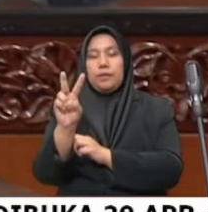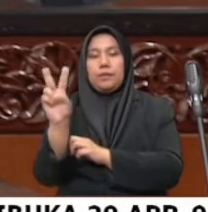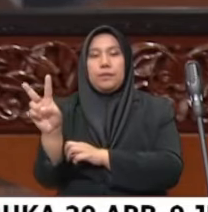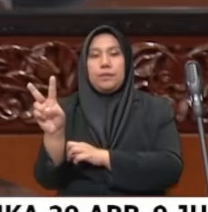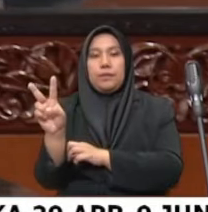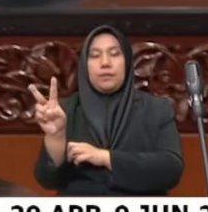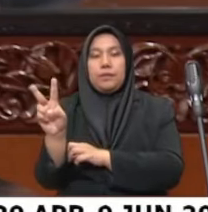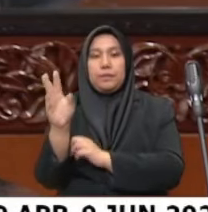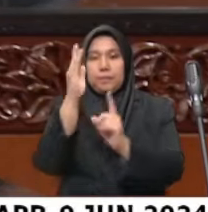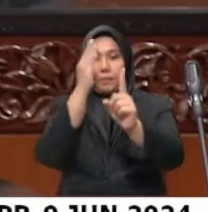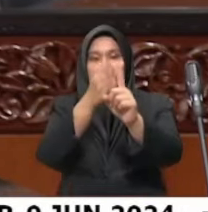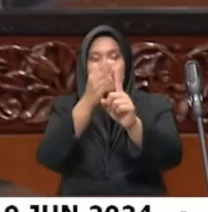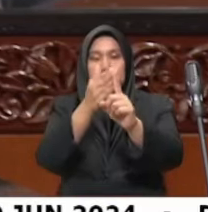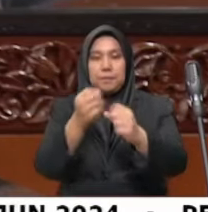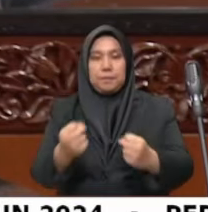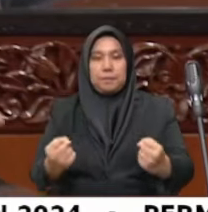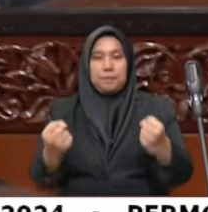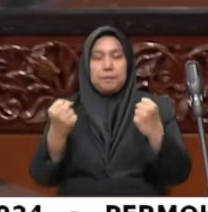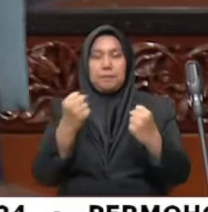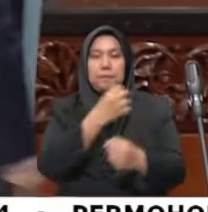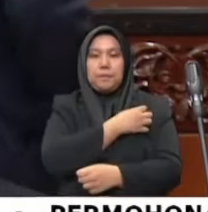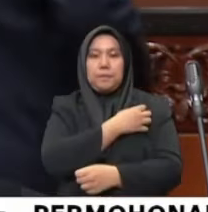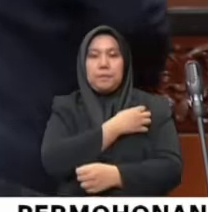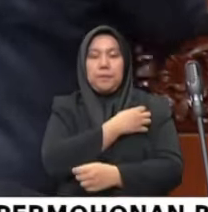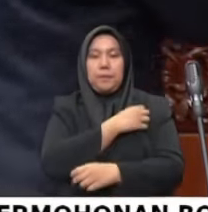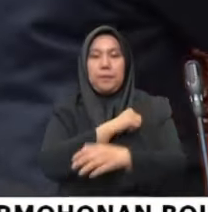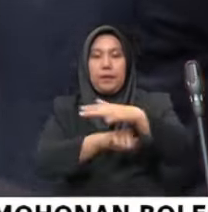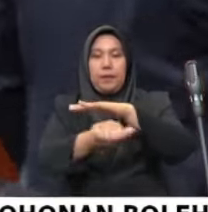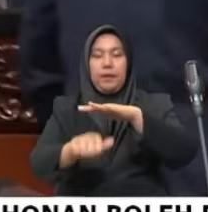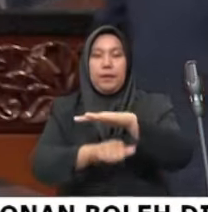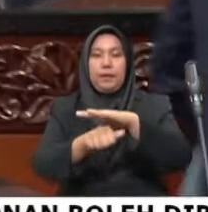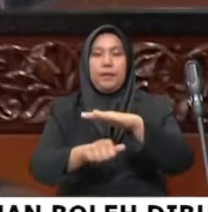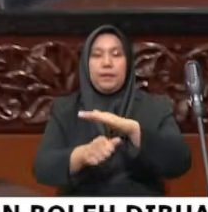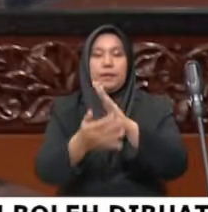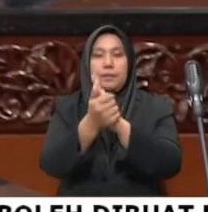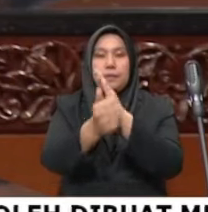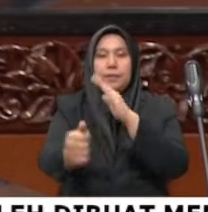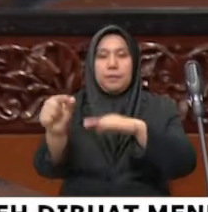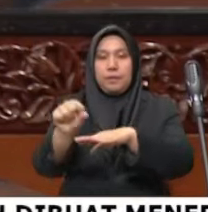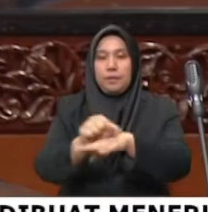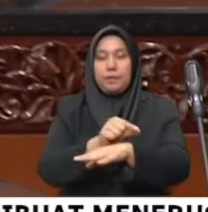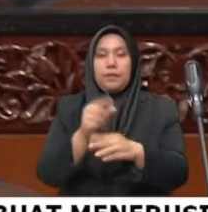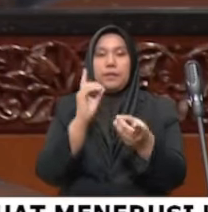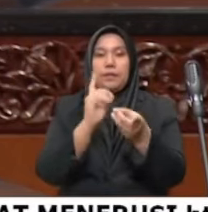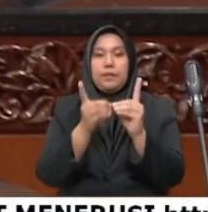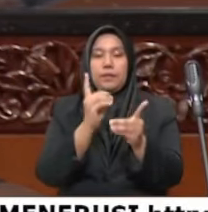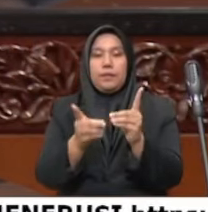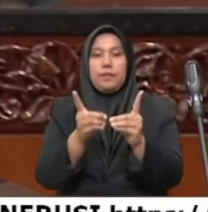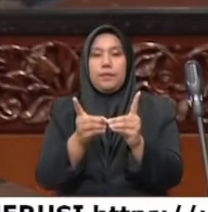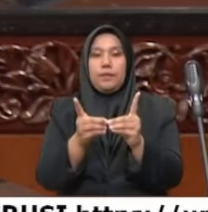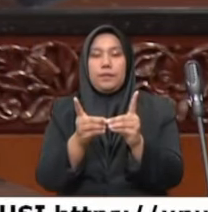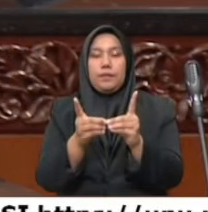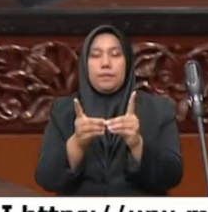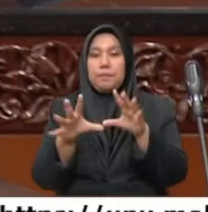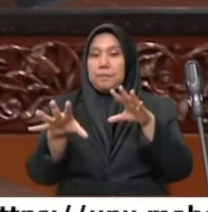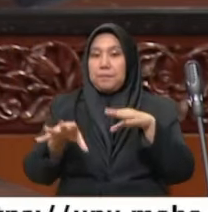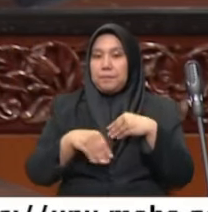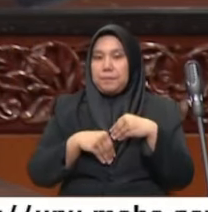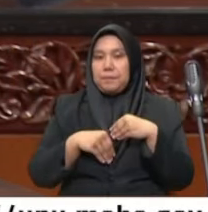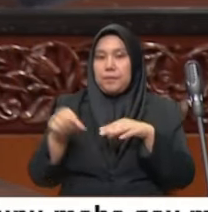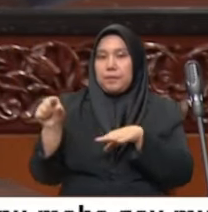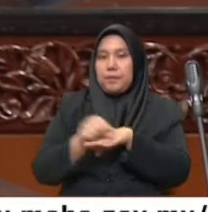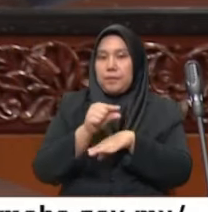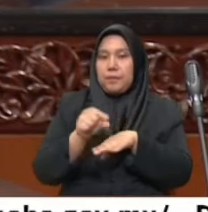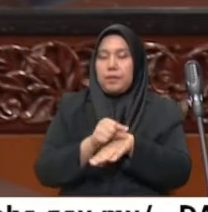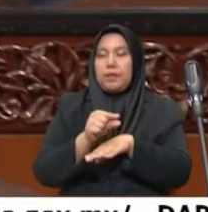untuk mengukuhkan asas kemahiran dan penggunaan digital di samping melonjakkan penerima gunaan atau